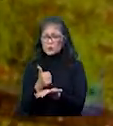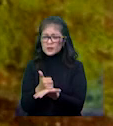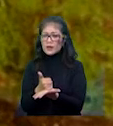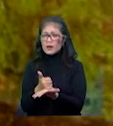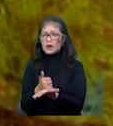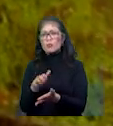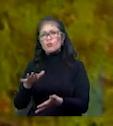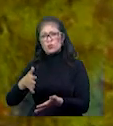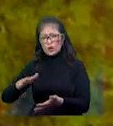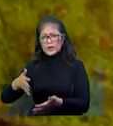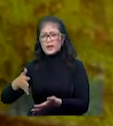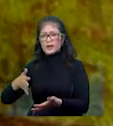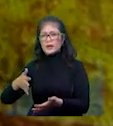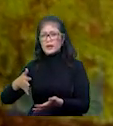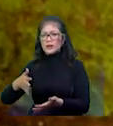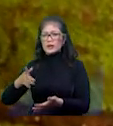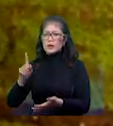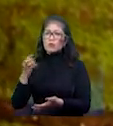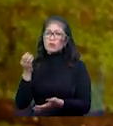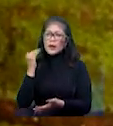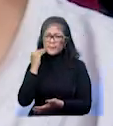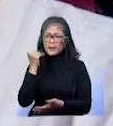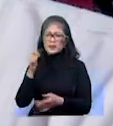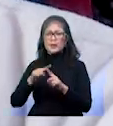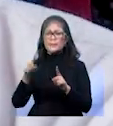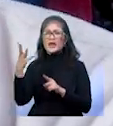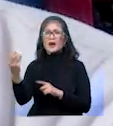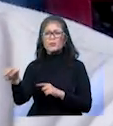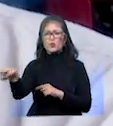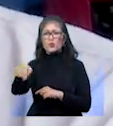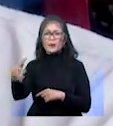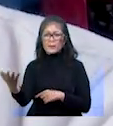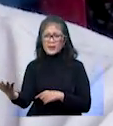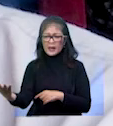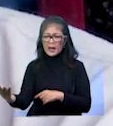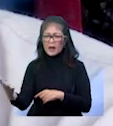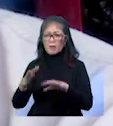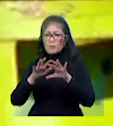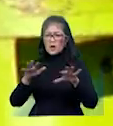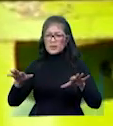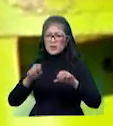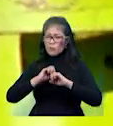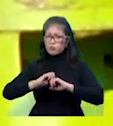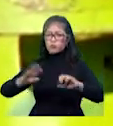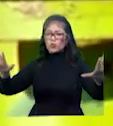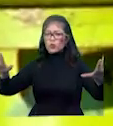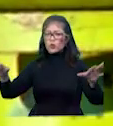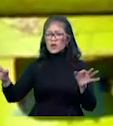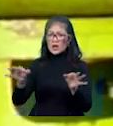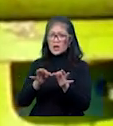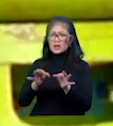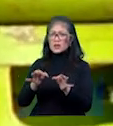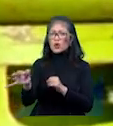ke daerah mungkin lebih ke pelosok-pelosok lagi saya lihat masih penyebarannya di sekitar area Kota Malah yang di